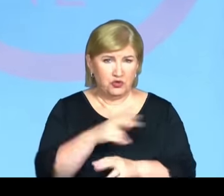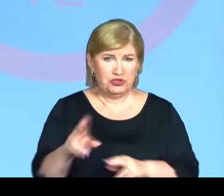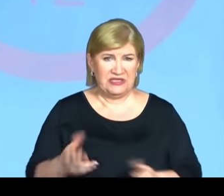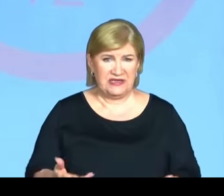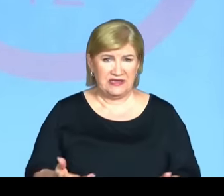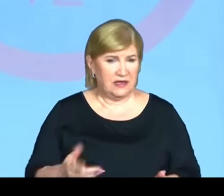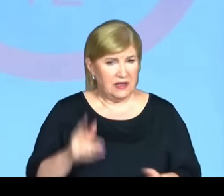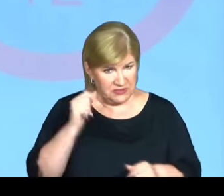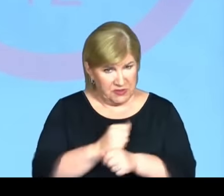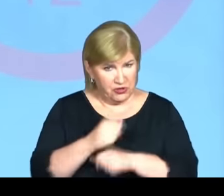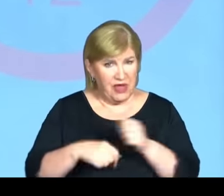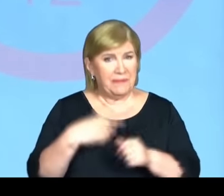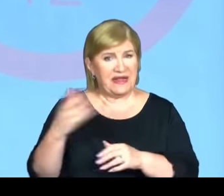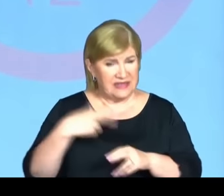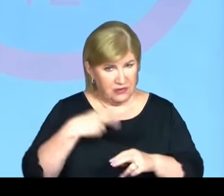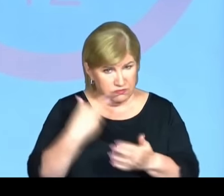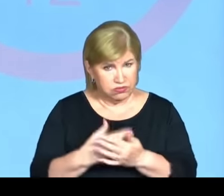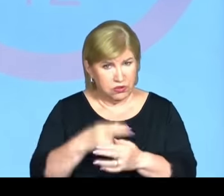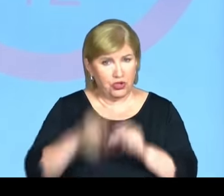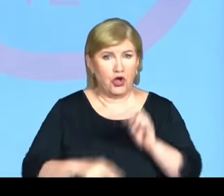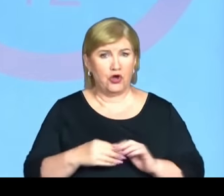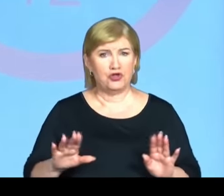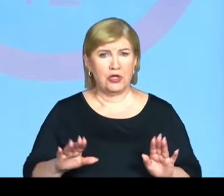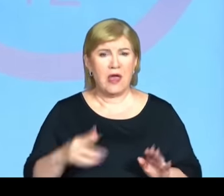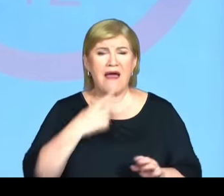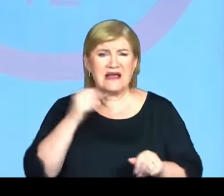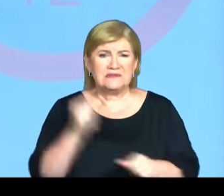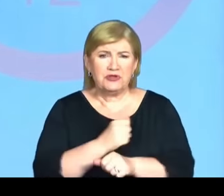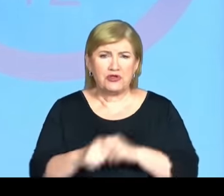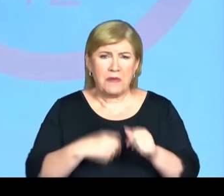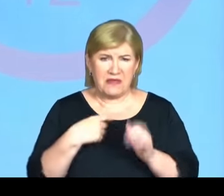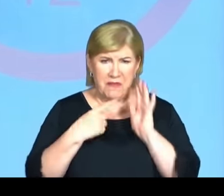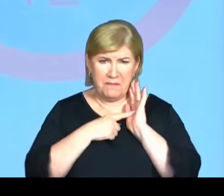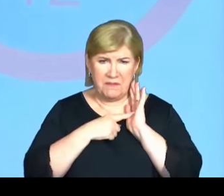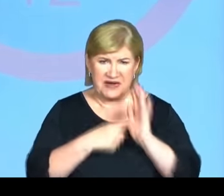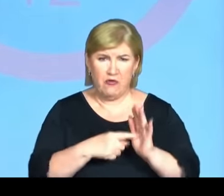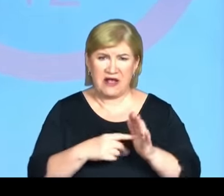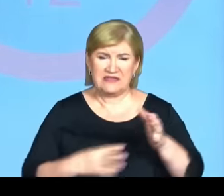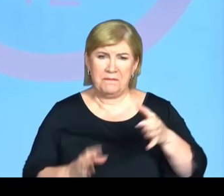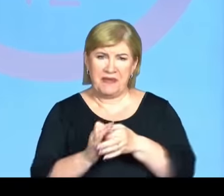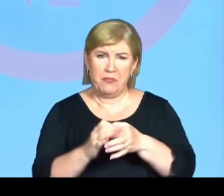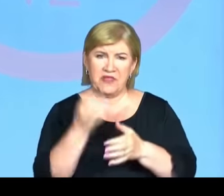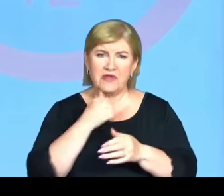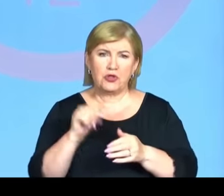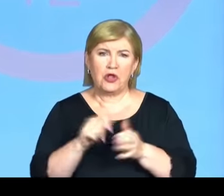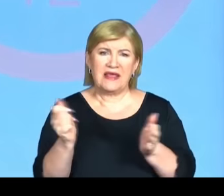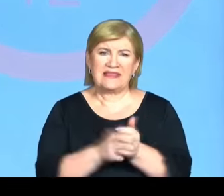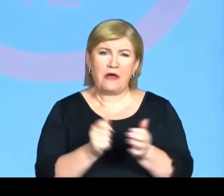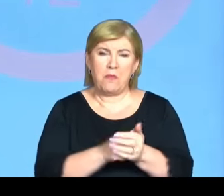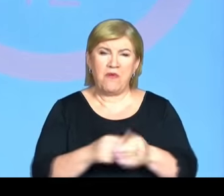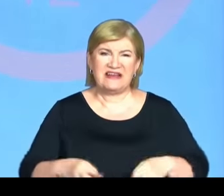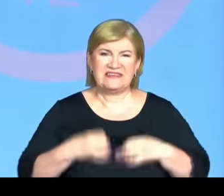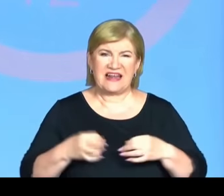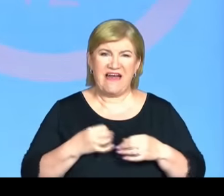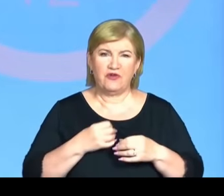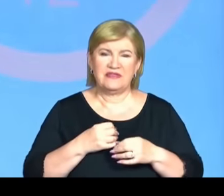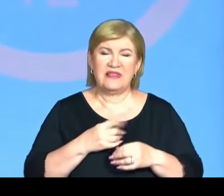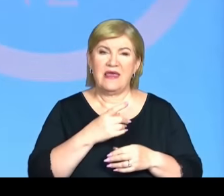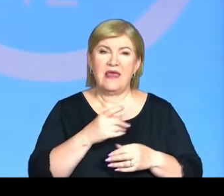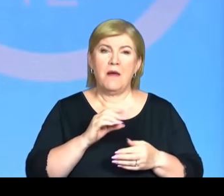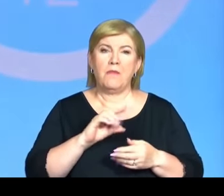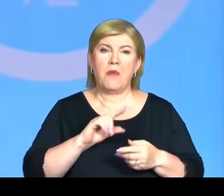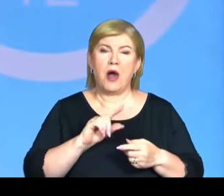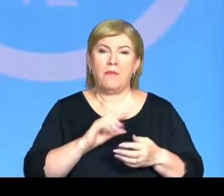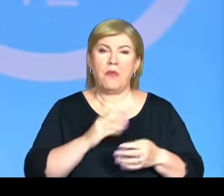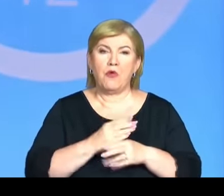práca, nechajte ma dokončiť. Aká zbytočná práca, keď sme preukázali prepojenie firiem, ktoré nakupovali zdravotnícke pomôcky na konkrétnych politikov?